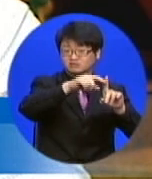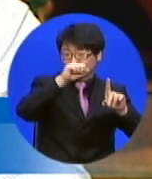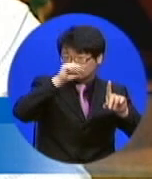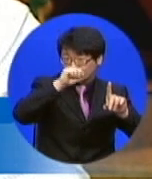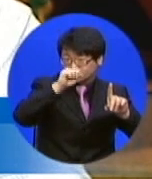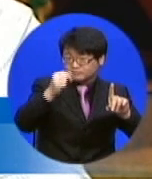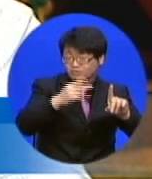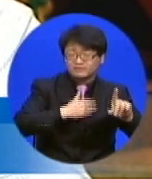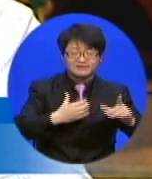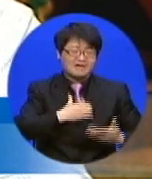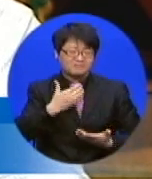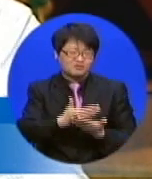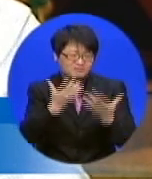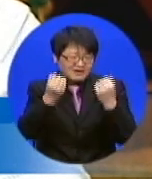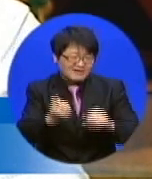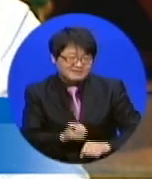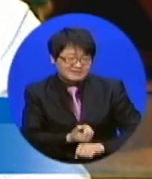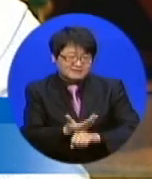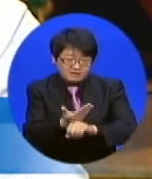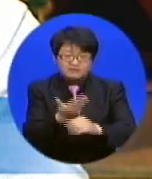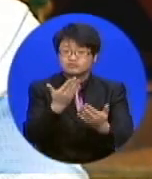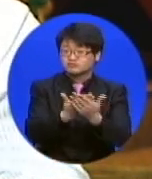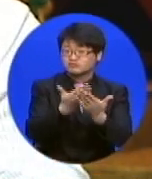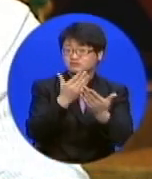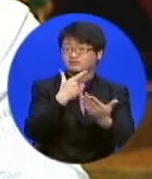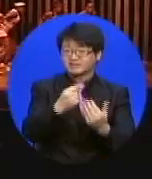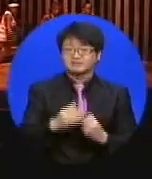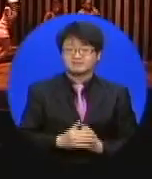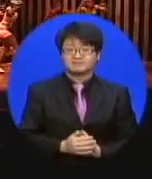영향력이나 감동을 널리 알려주셨으면 합니다.